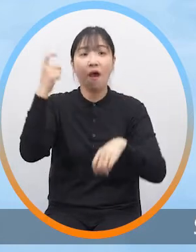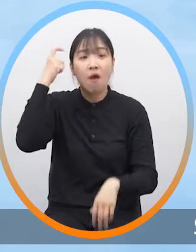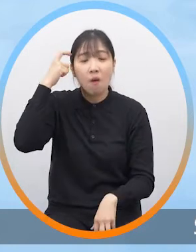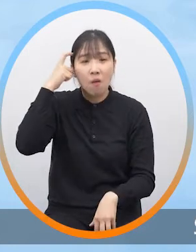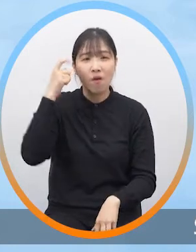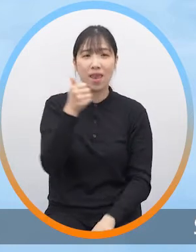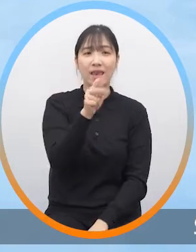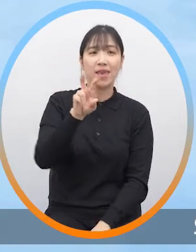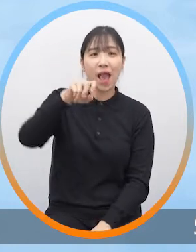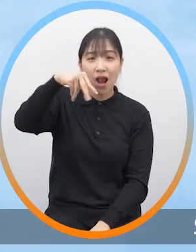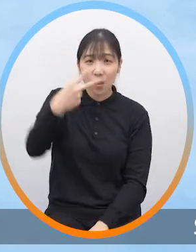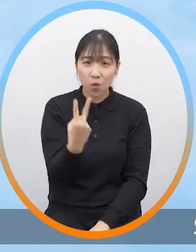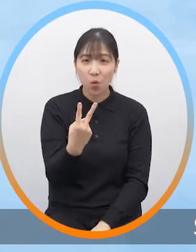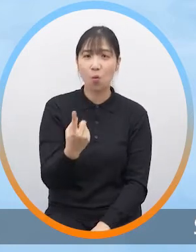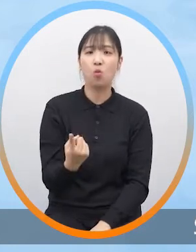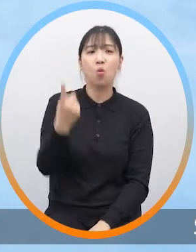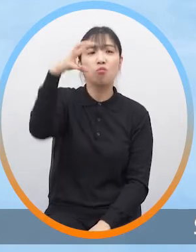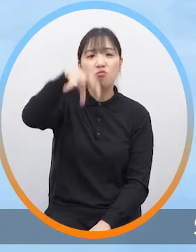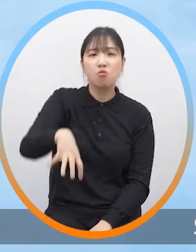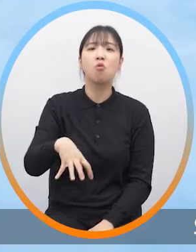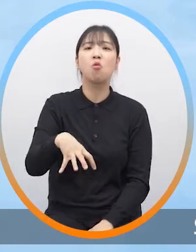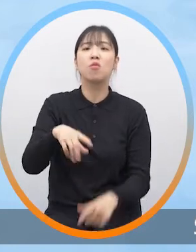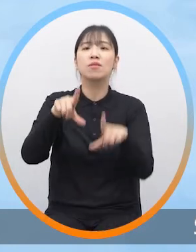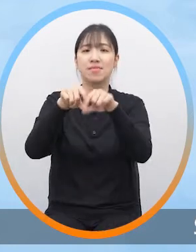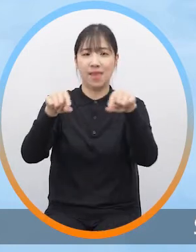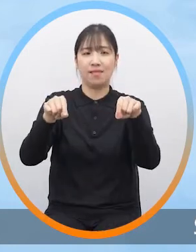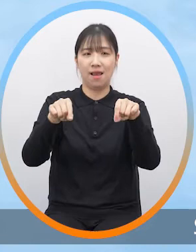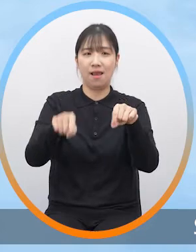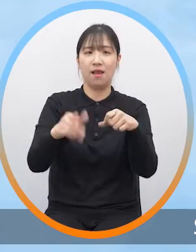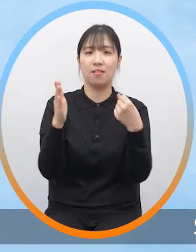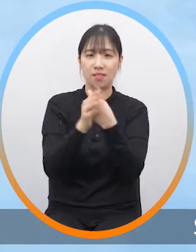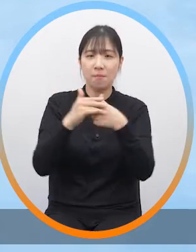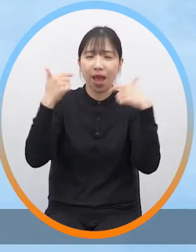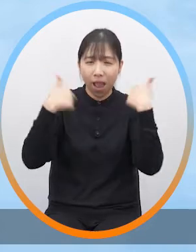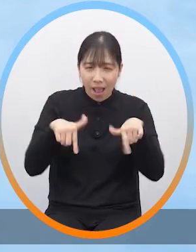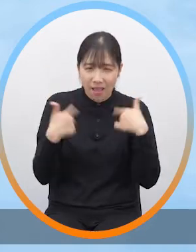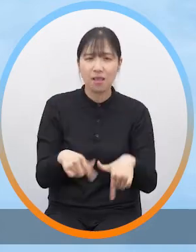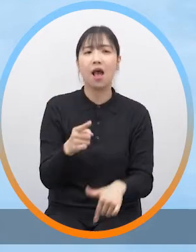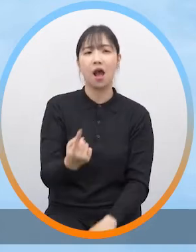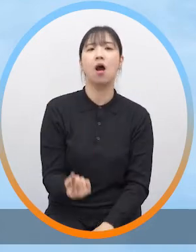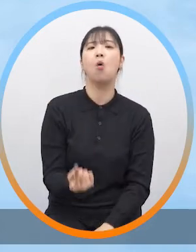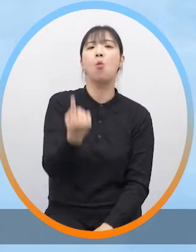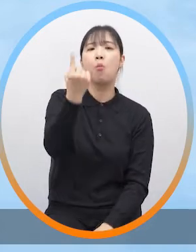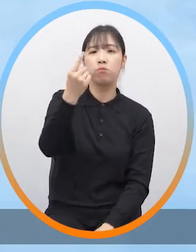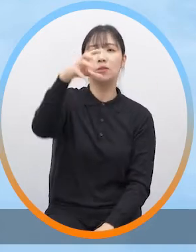왜냐하면 향교에서 위상이 높은 곳은 제사 지내는 공간이 더 위상이 높습니다.